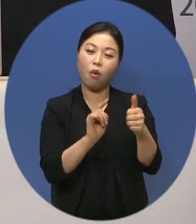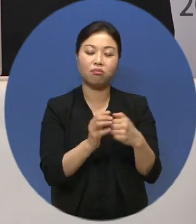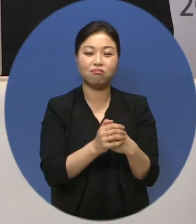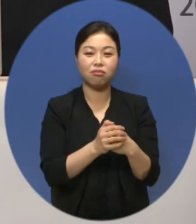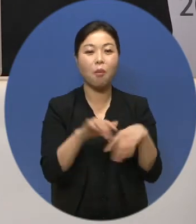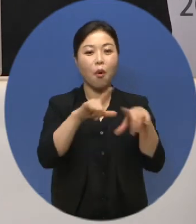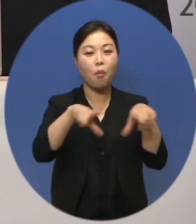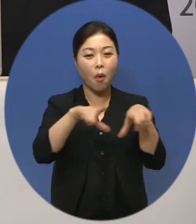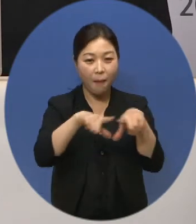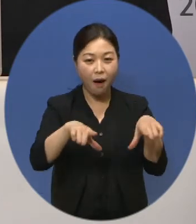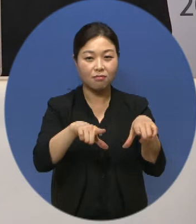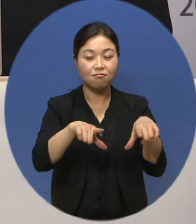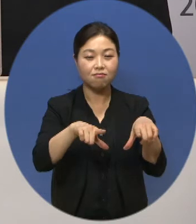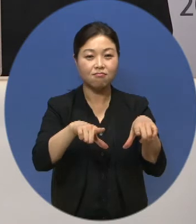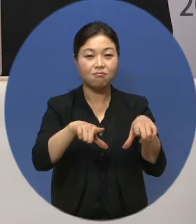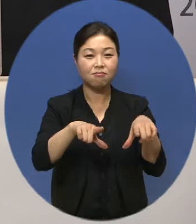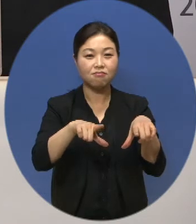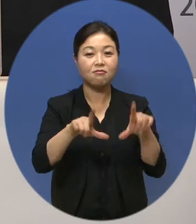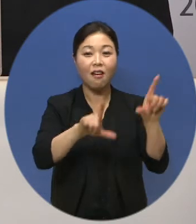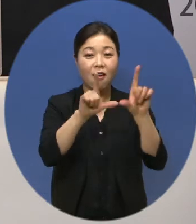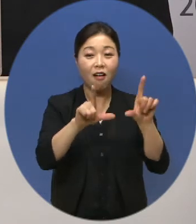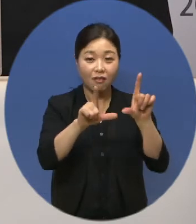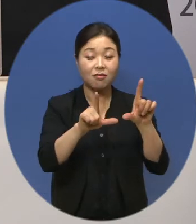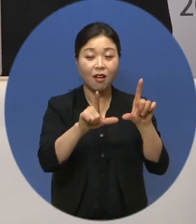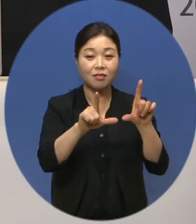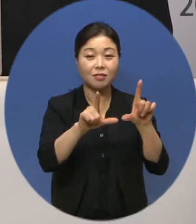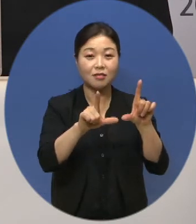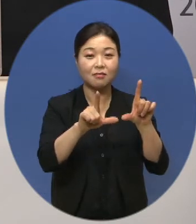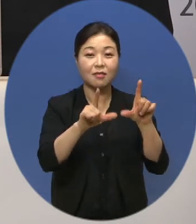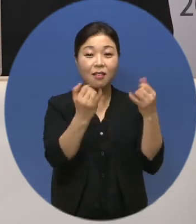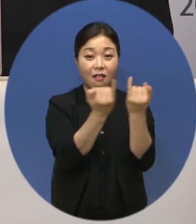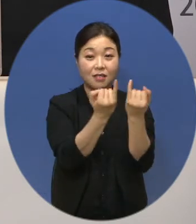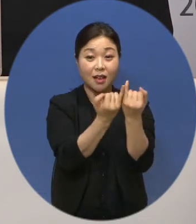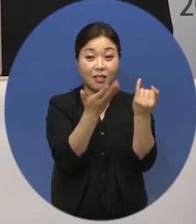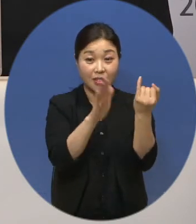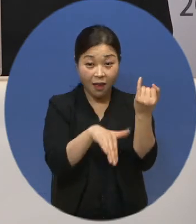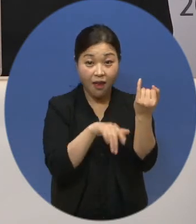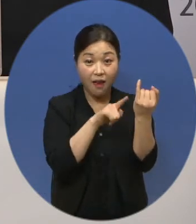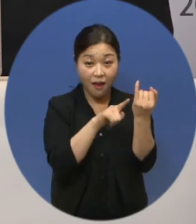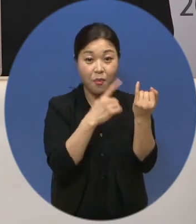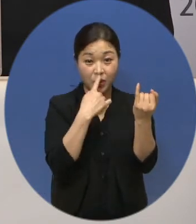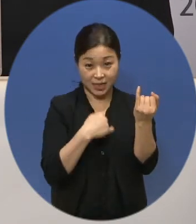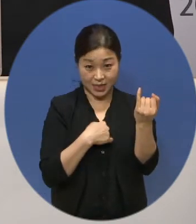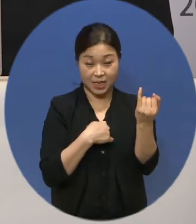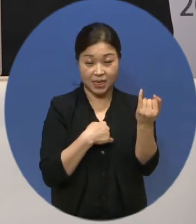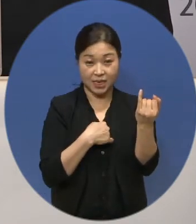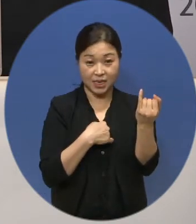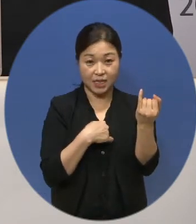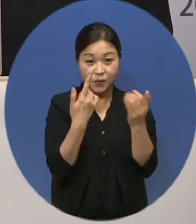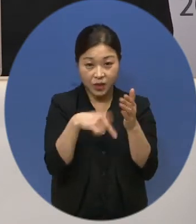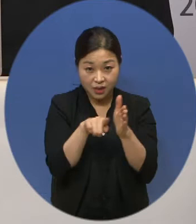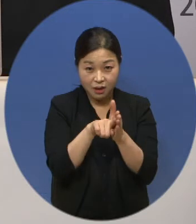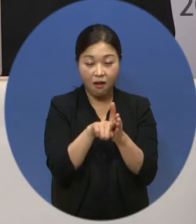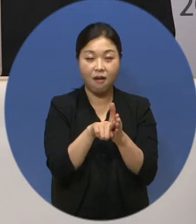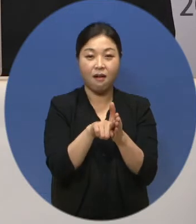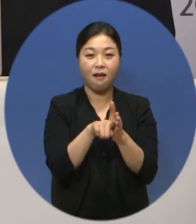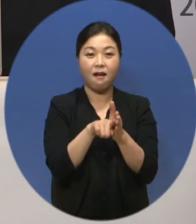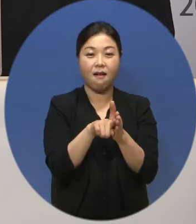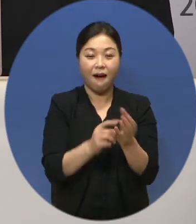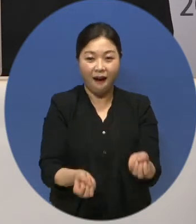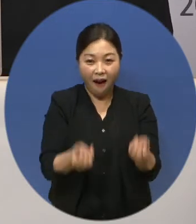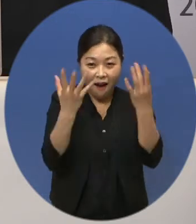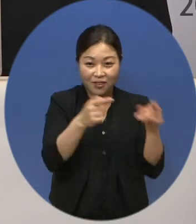그냥 평범한 사람인데 네. 아까 말씀해 주셨던 것처럼 스스로를 위해서 그렇게